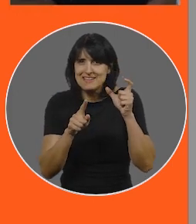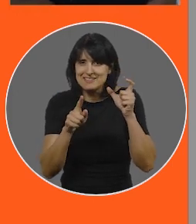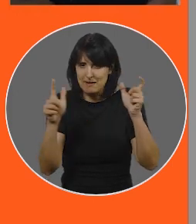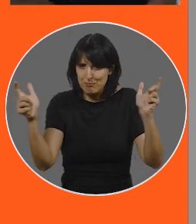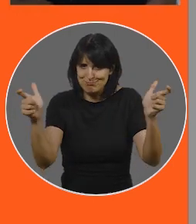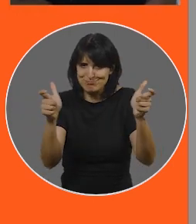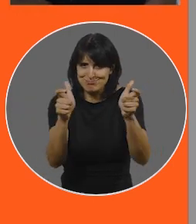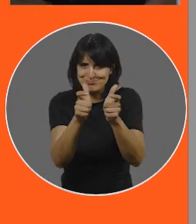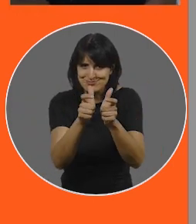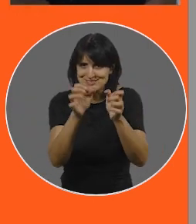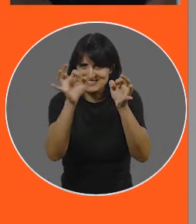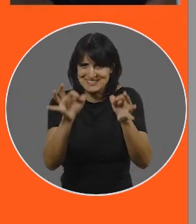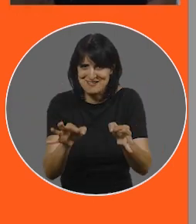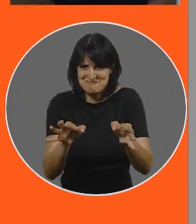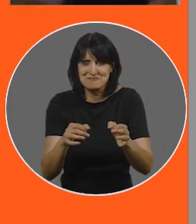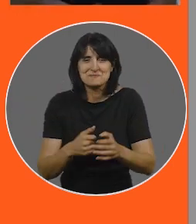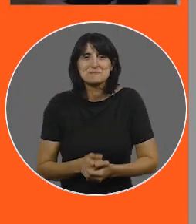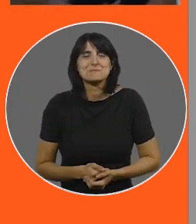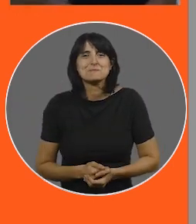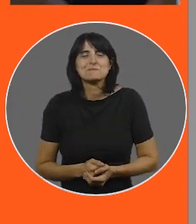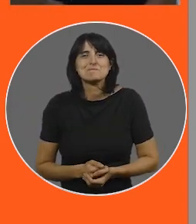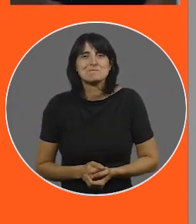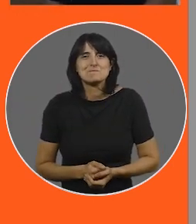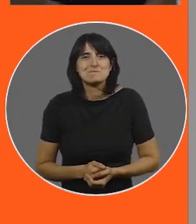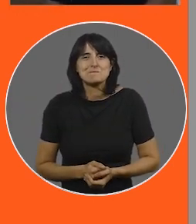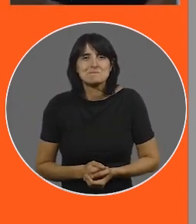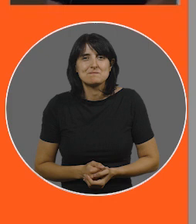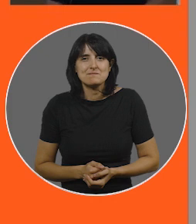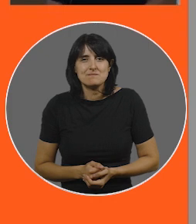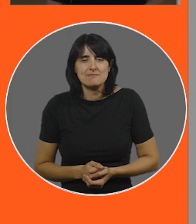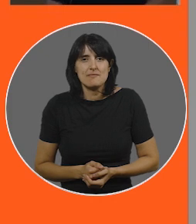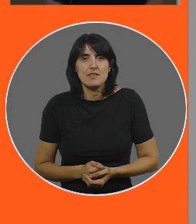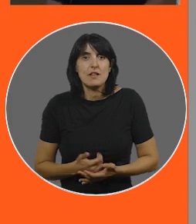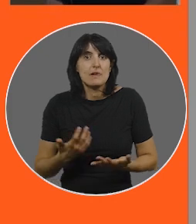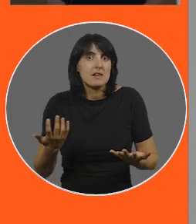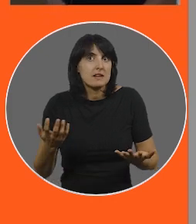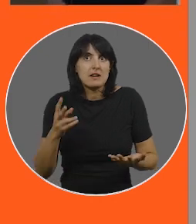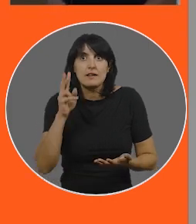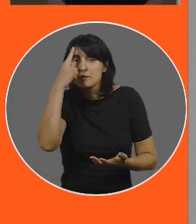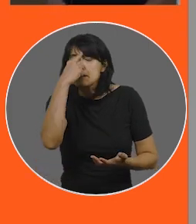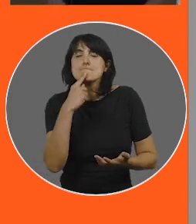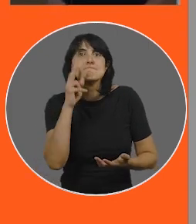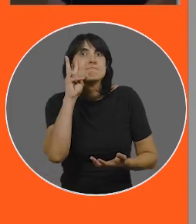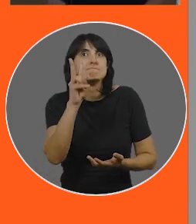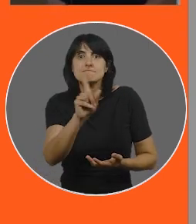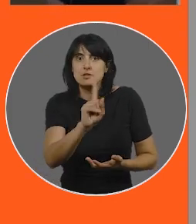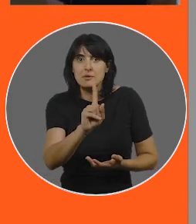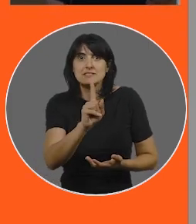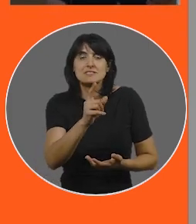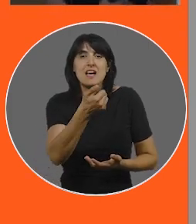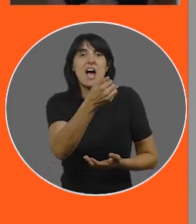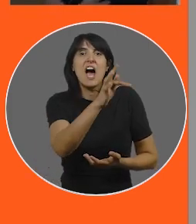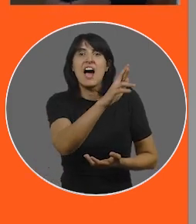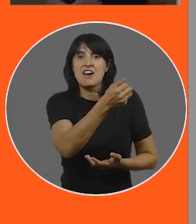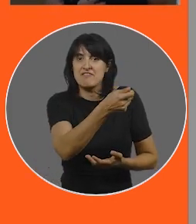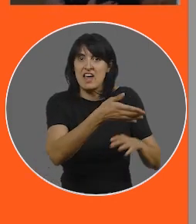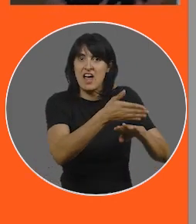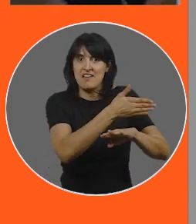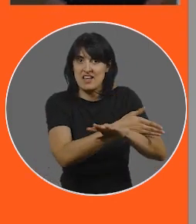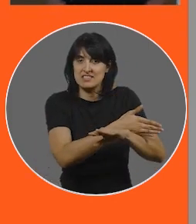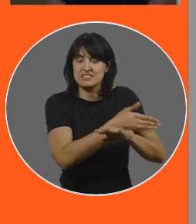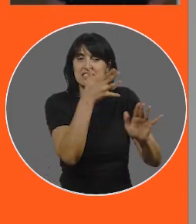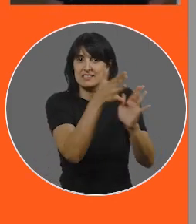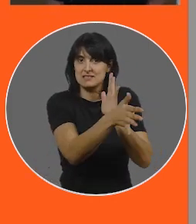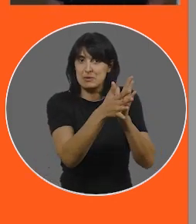això a mesura que passin les diapositives anirà caient, pot ser que no veiem les imatges. L'AFRA ja ha explicat